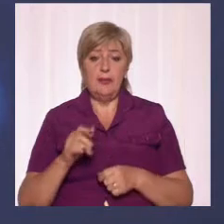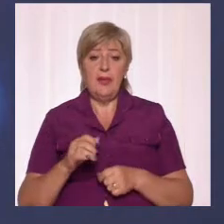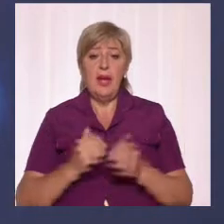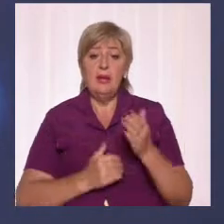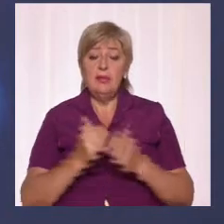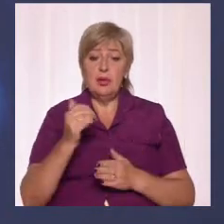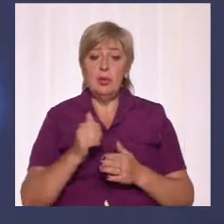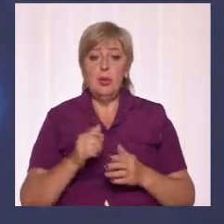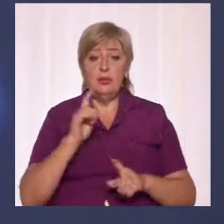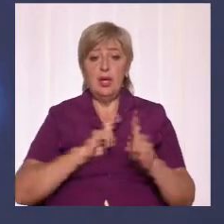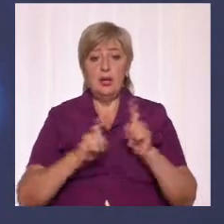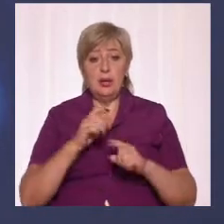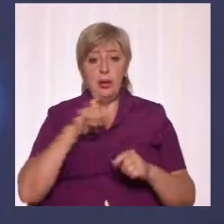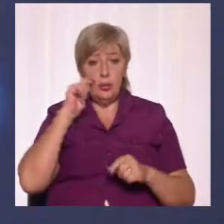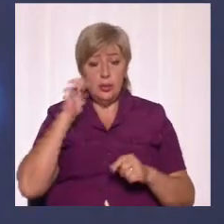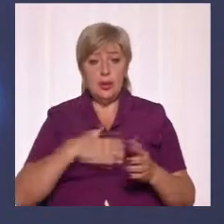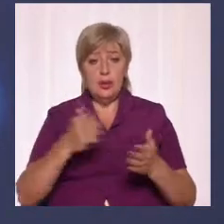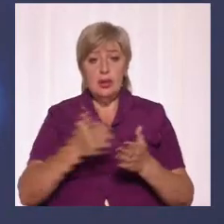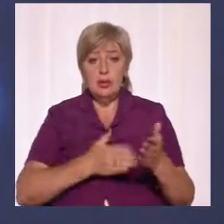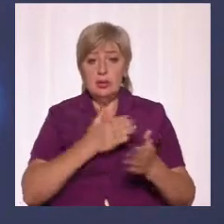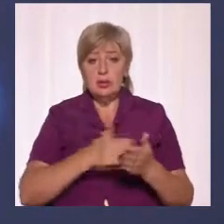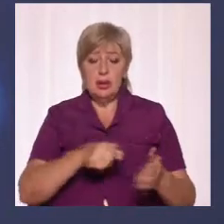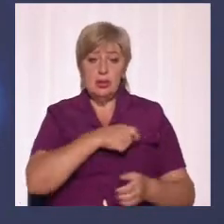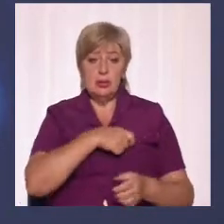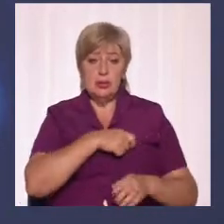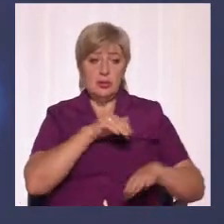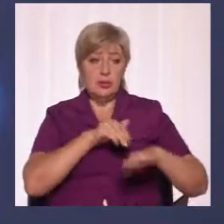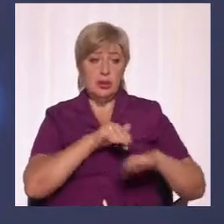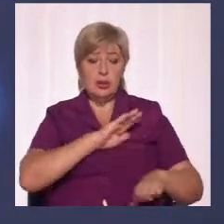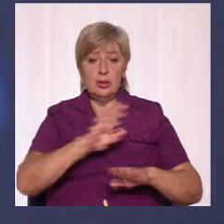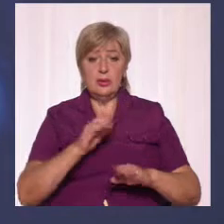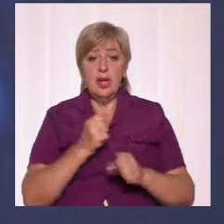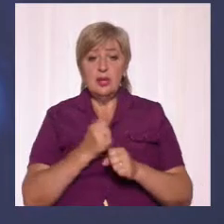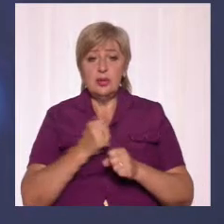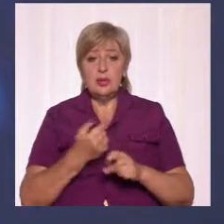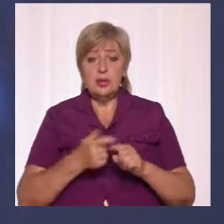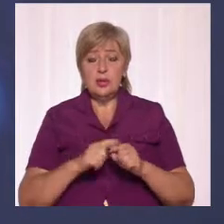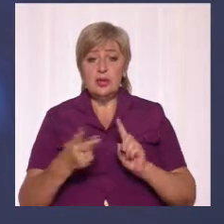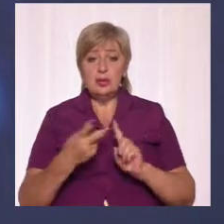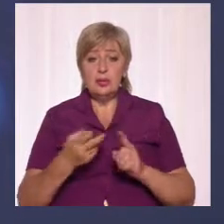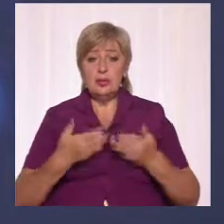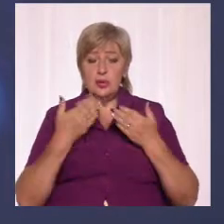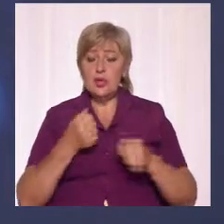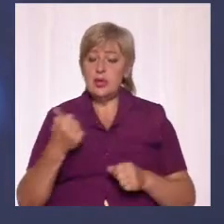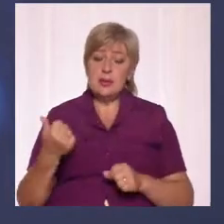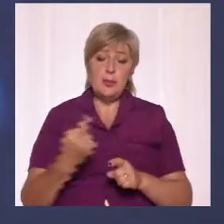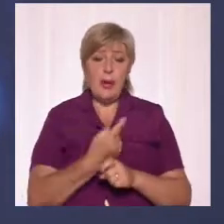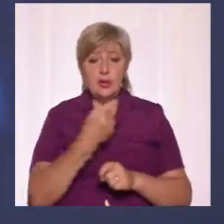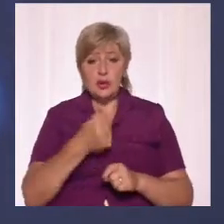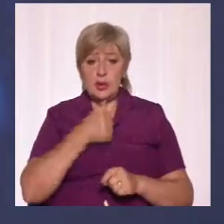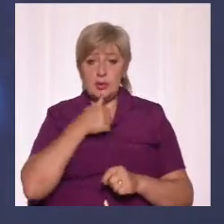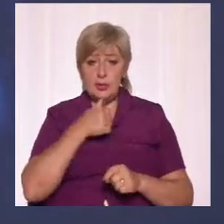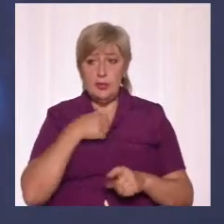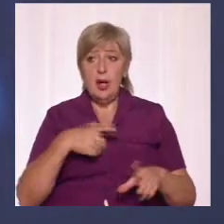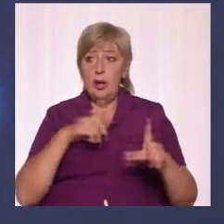Верховна Рада України скасувала депутатську недоторканність. Зробили це у другому читанні з першої спроби. Приїхав до Верховної Ради